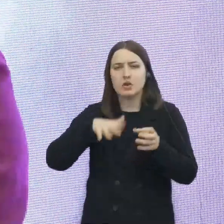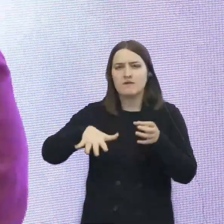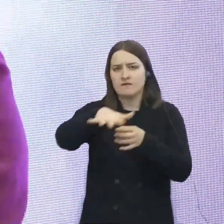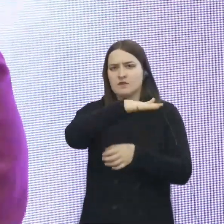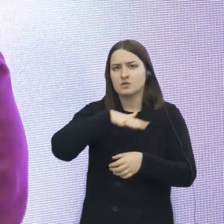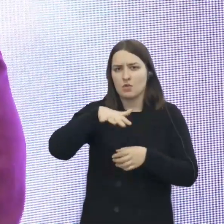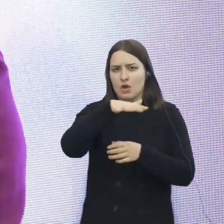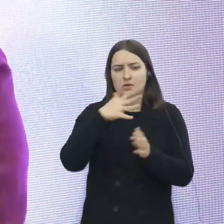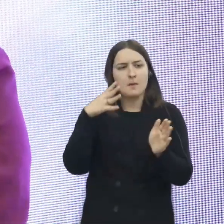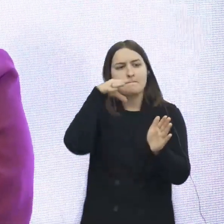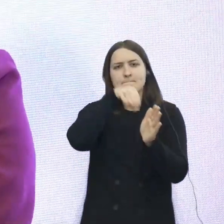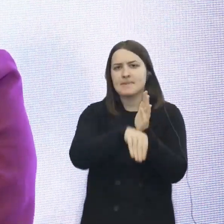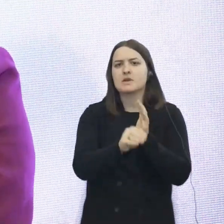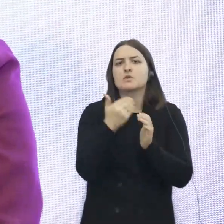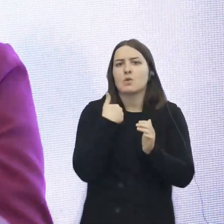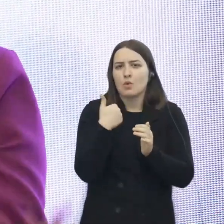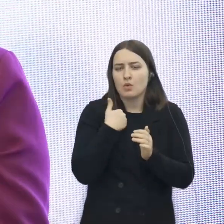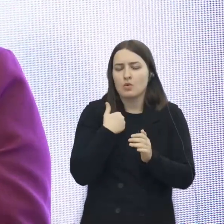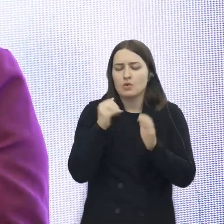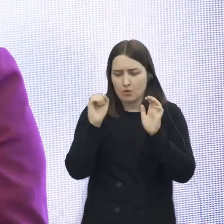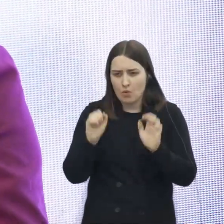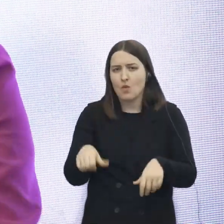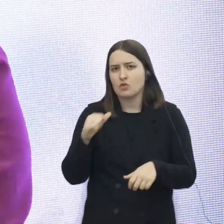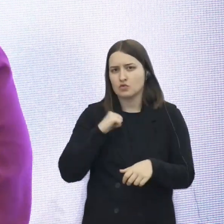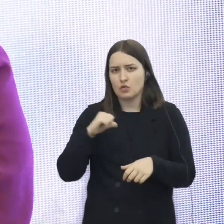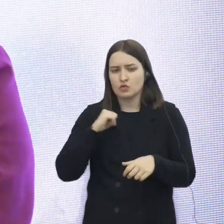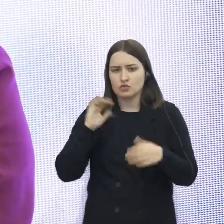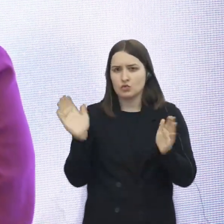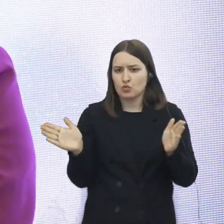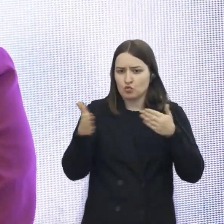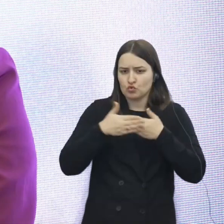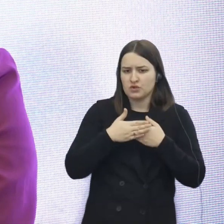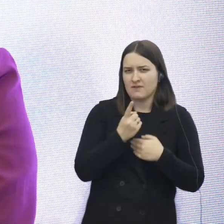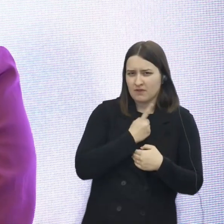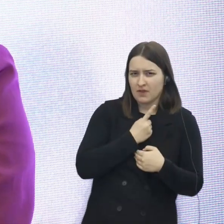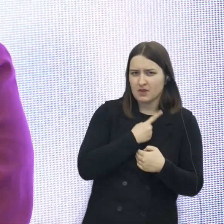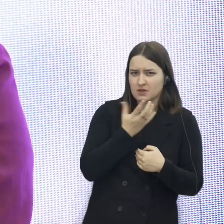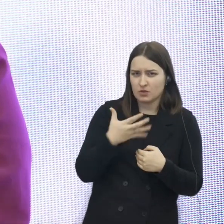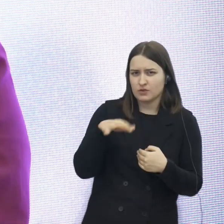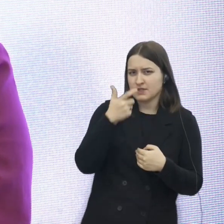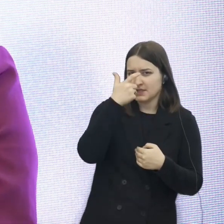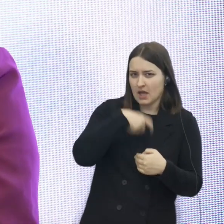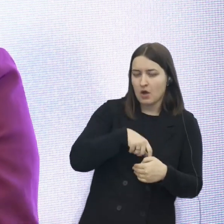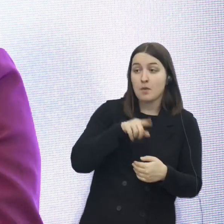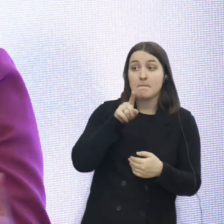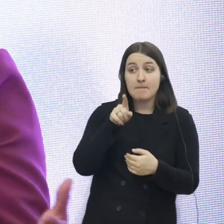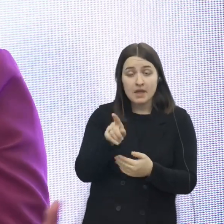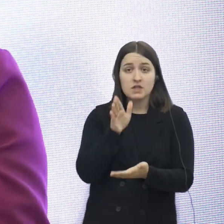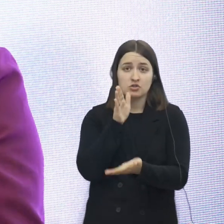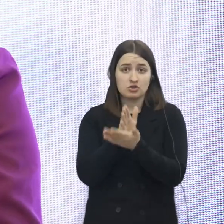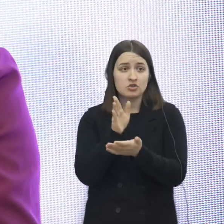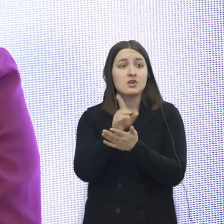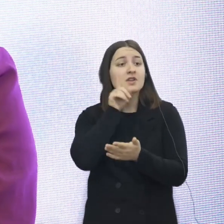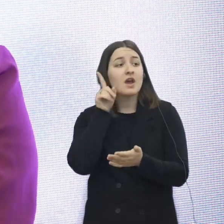kad žmogus gali būti ir uždaresnis, pavyzdžiui, ar ne, bet lygiai taip pat ir jauni žmonės, kurie